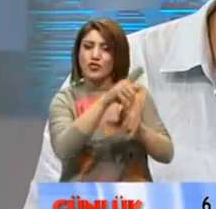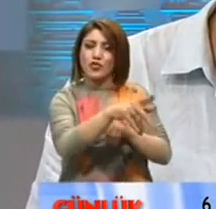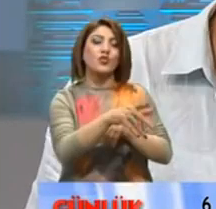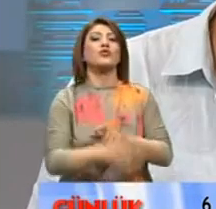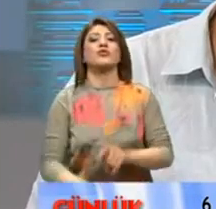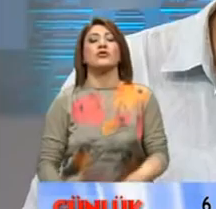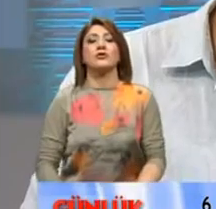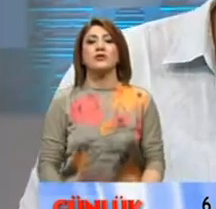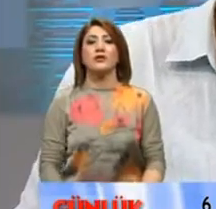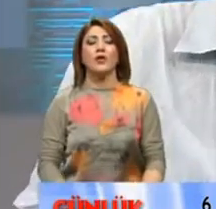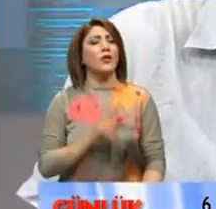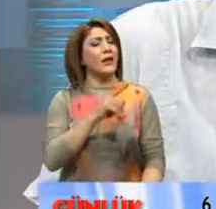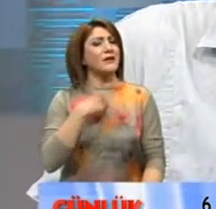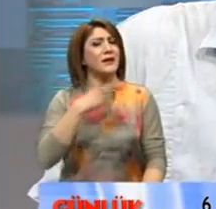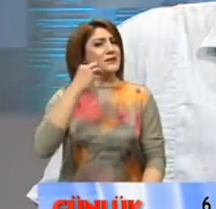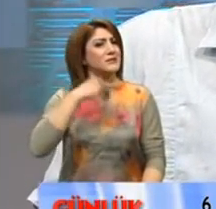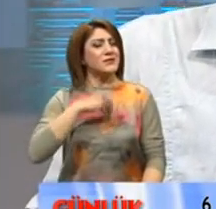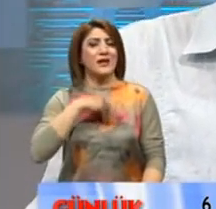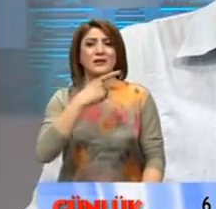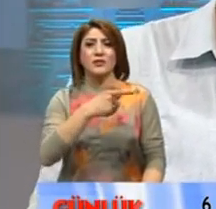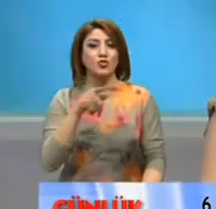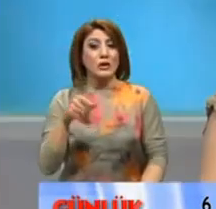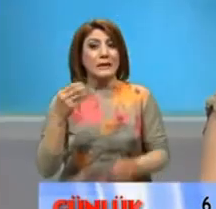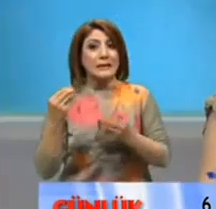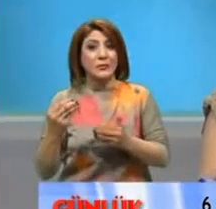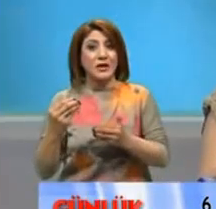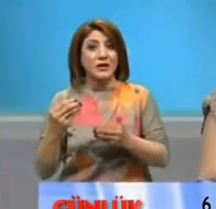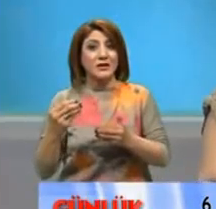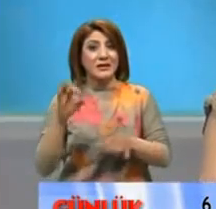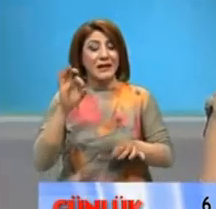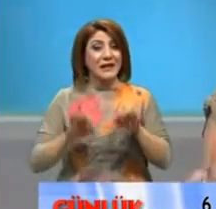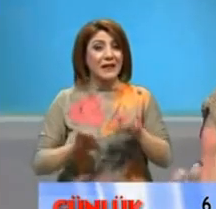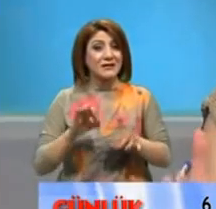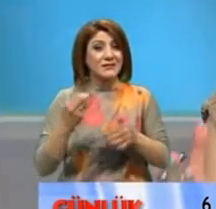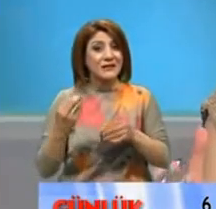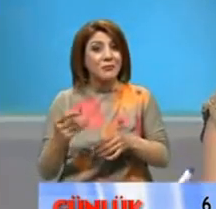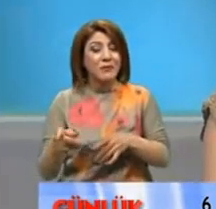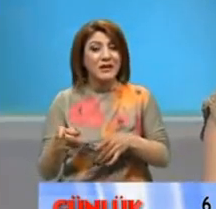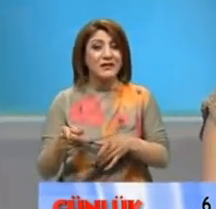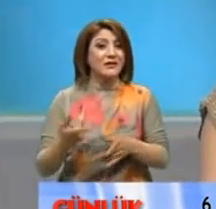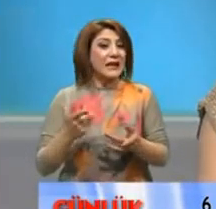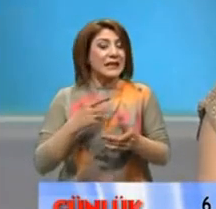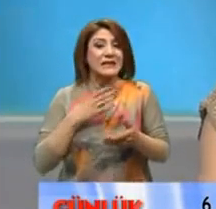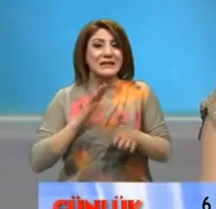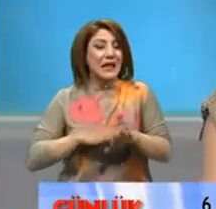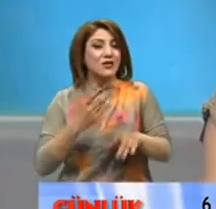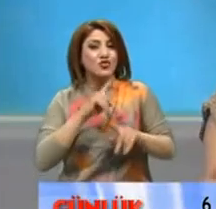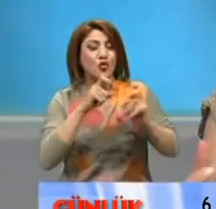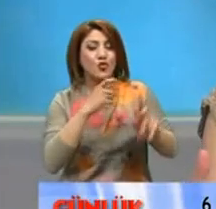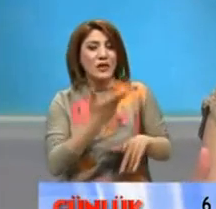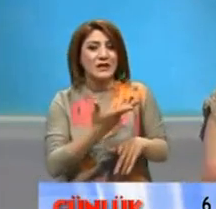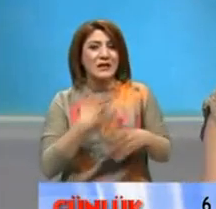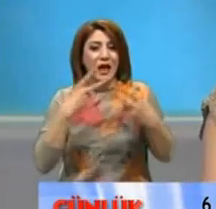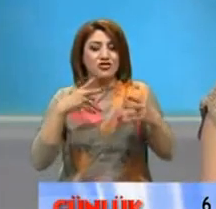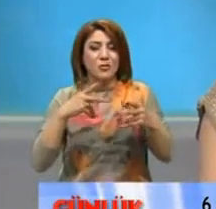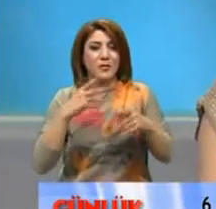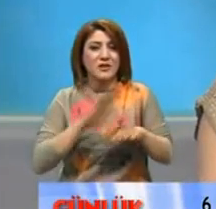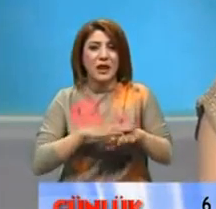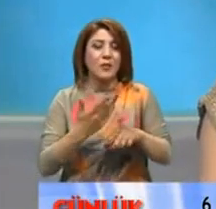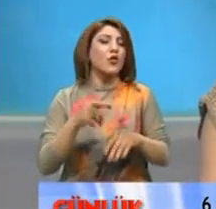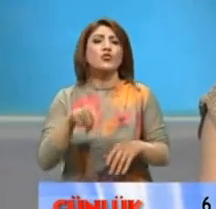nasıl soruyorduk. Zannediyorlardı organ. Şimdi telefon böbrekler iyi mi? Her şey yolunda. nasıl soruyordunuz? Ne diyordunuz? Şimdi, nasıl açıklıyordunuz projeyi?